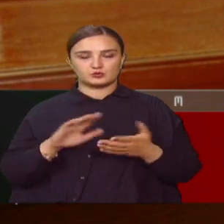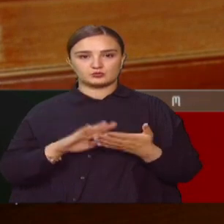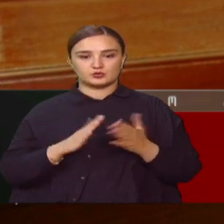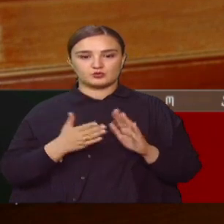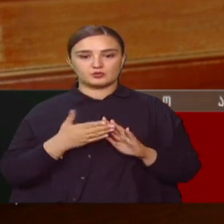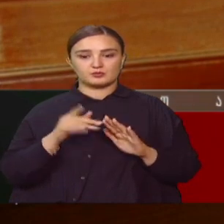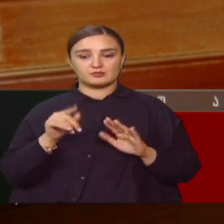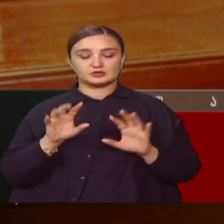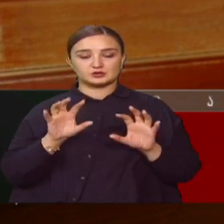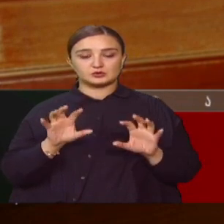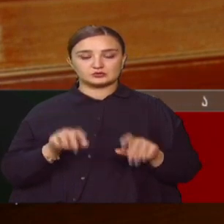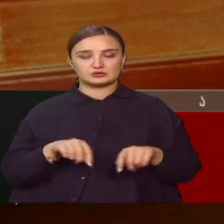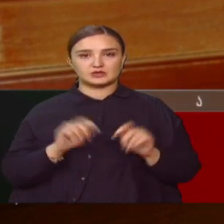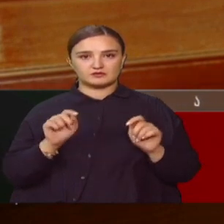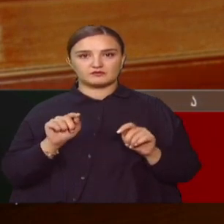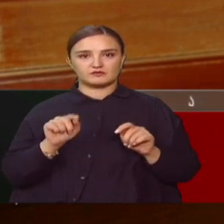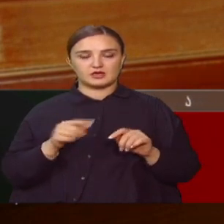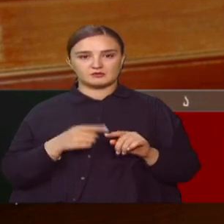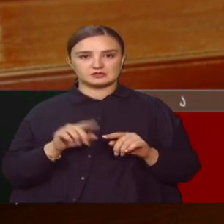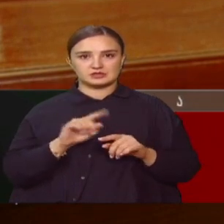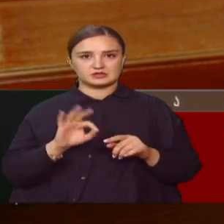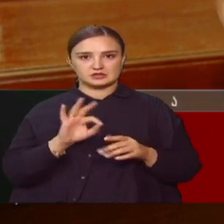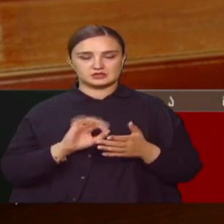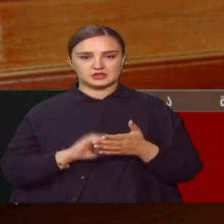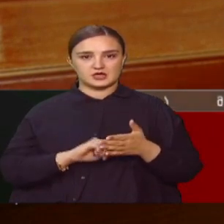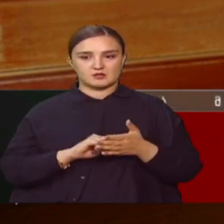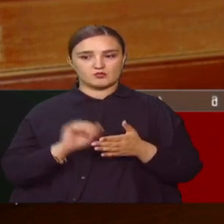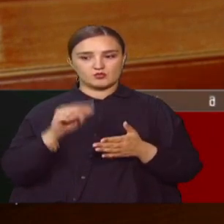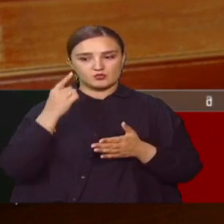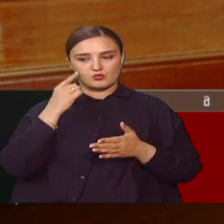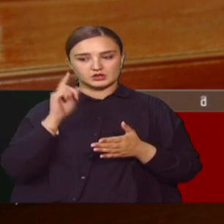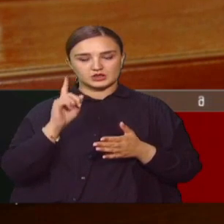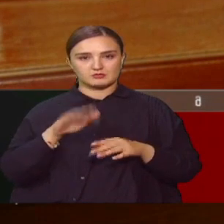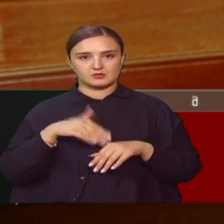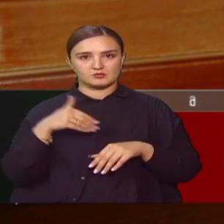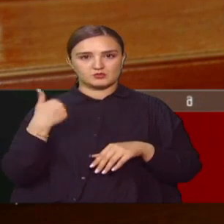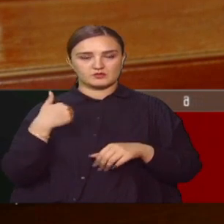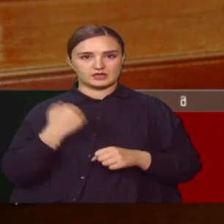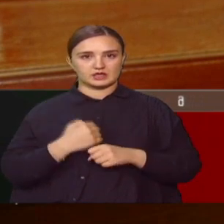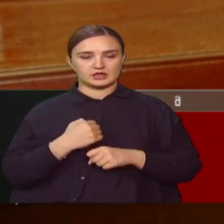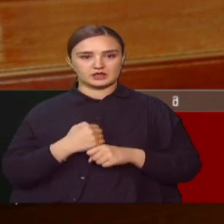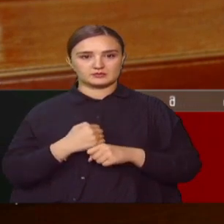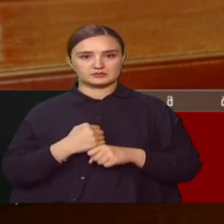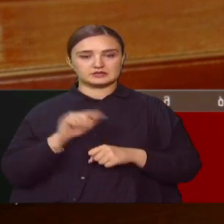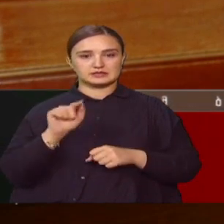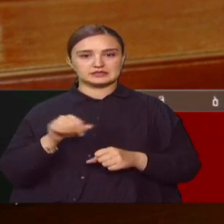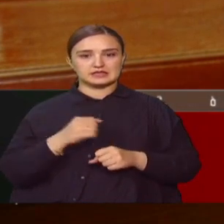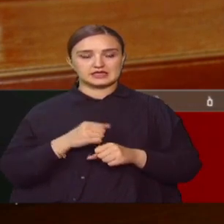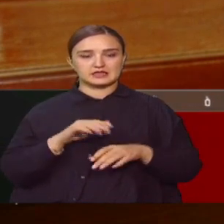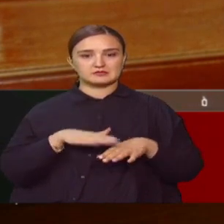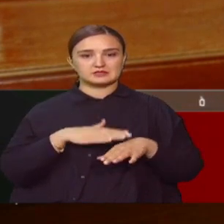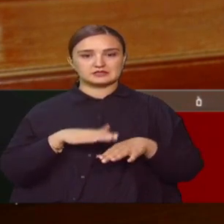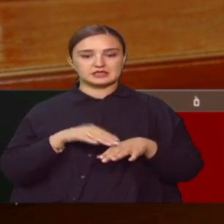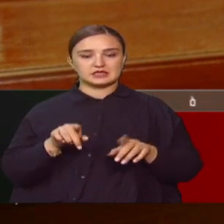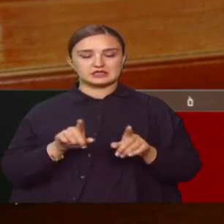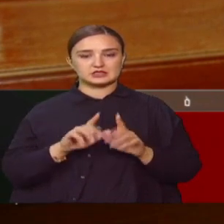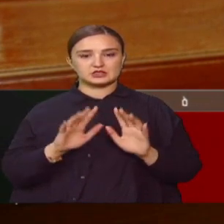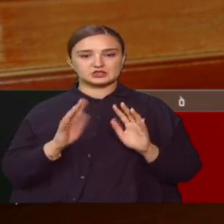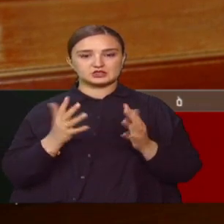უღირს მას კონსტიტუციის დარღვევა ამის გამო და გონია რომ რაიმე სიკეთეს აკეთებს. ის აკეთებს სიკეთეს ამ